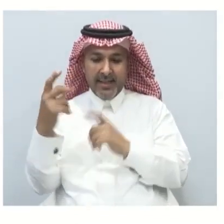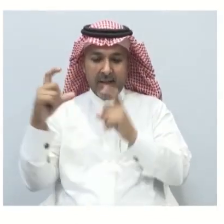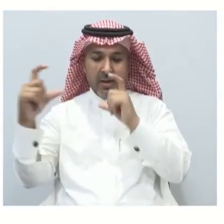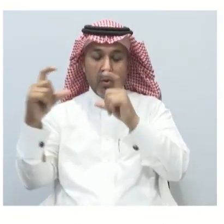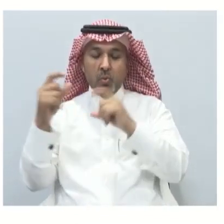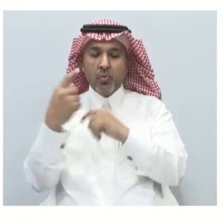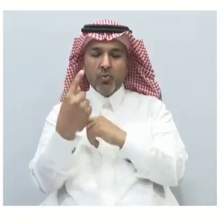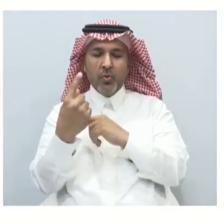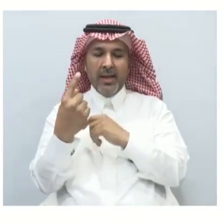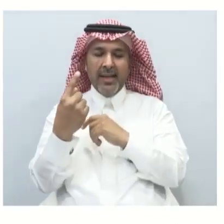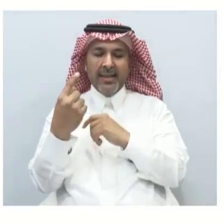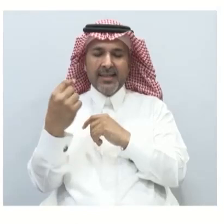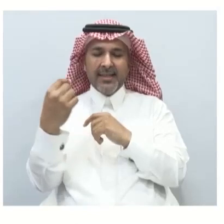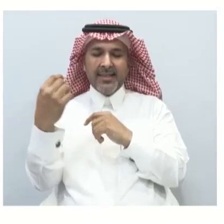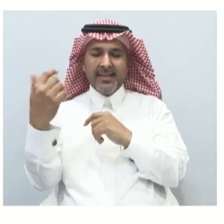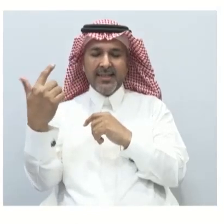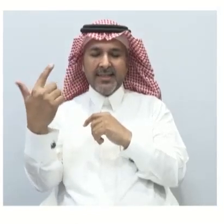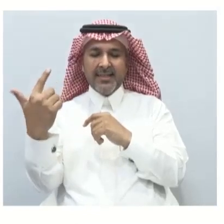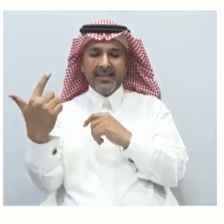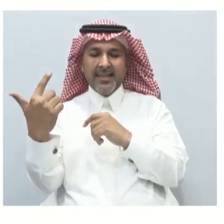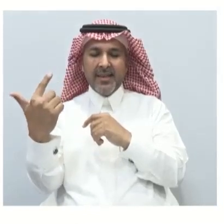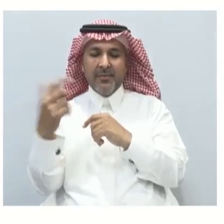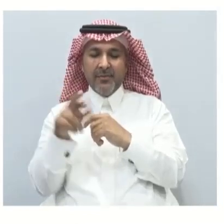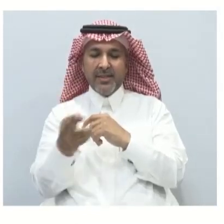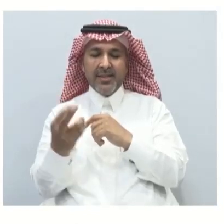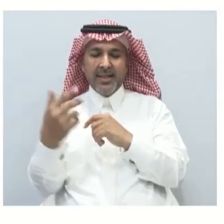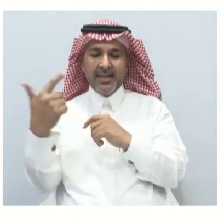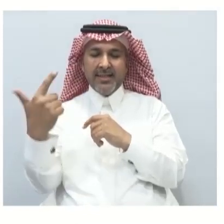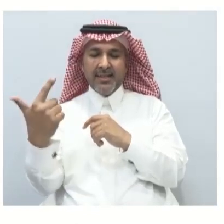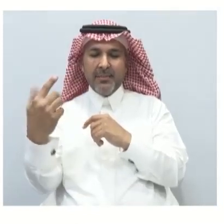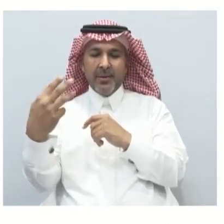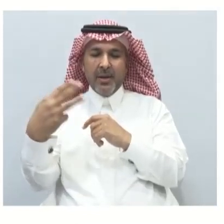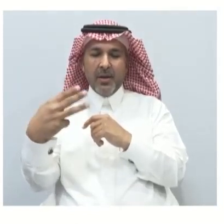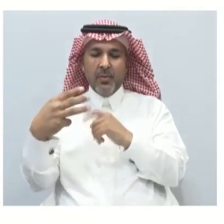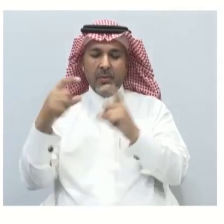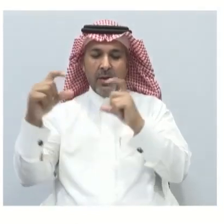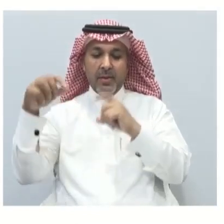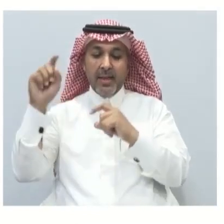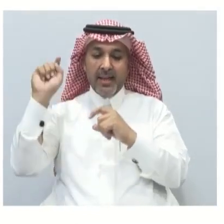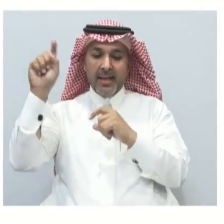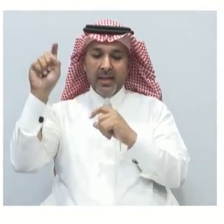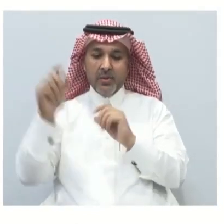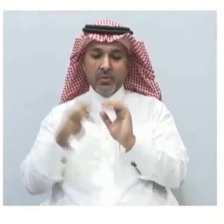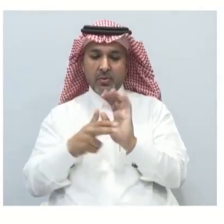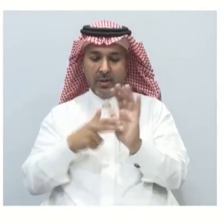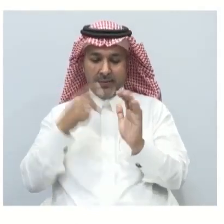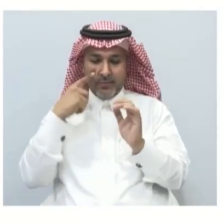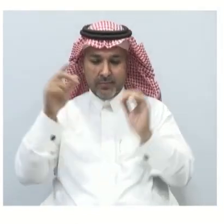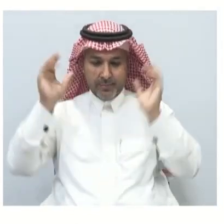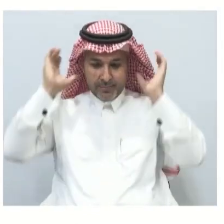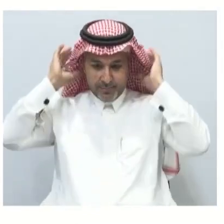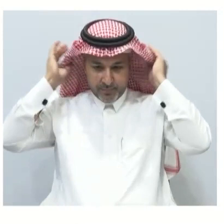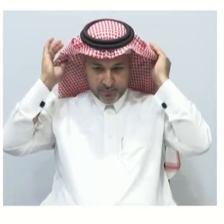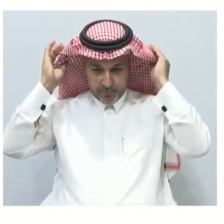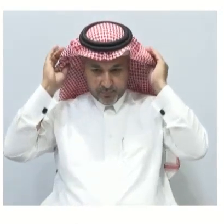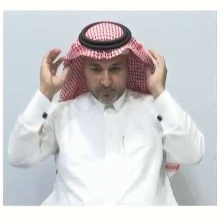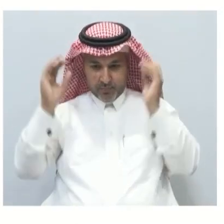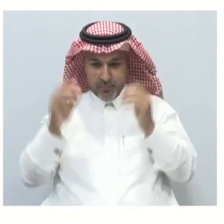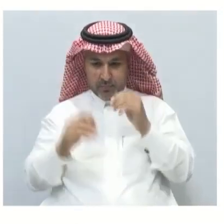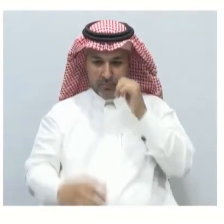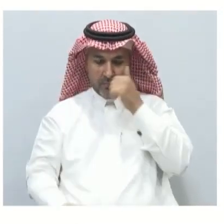اكس حيث ان اكس هو عدد السنوات عام 1435 والواي هو عدد المشتركين